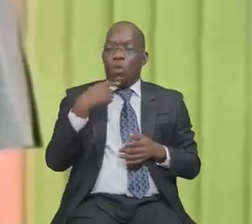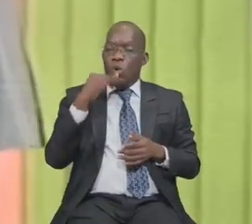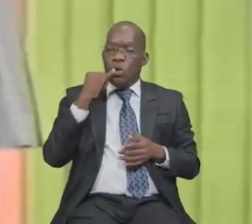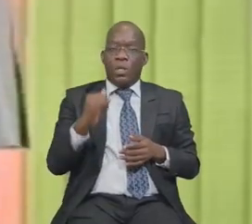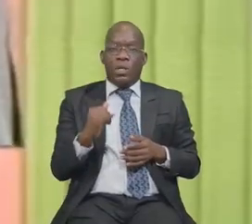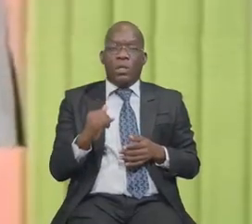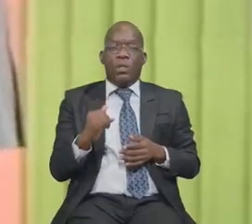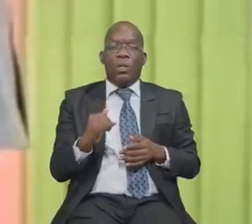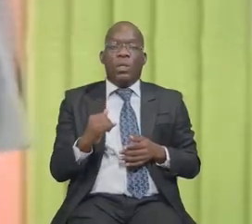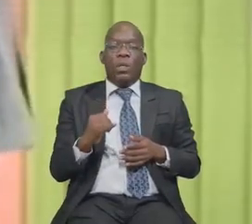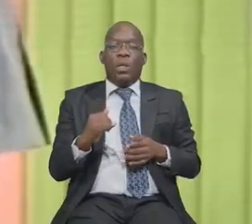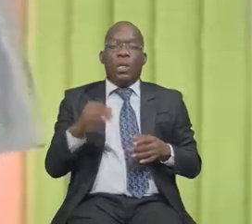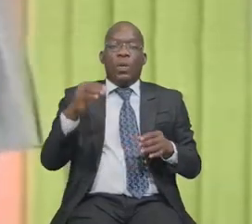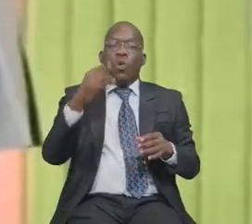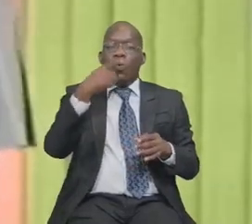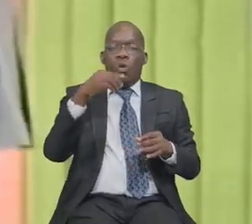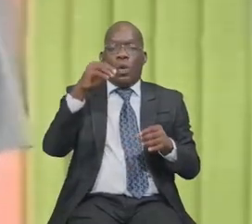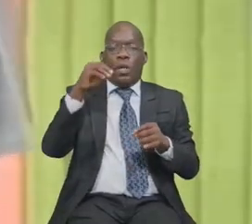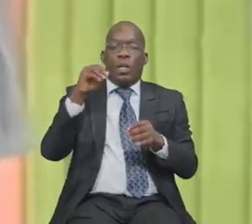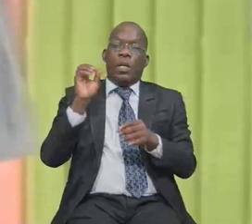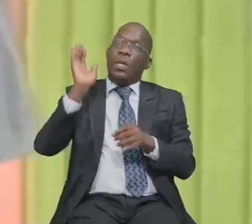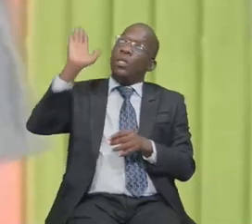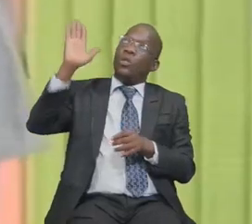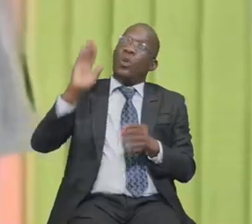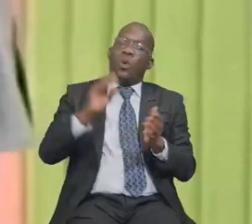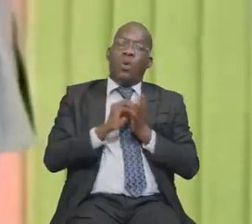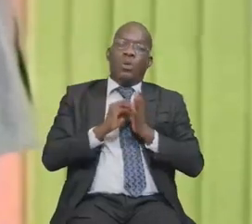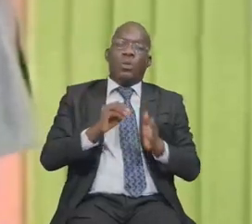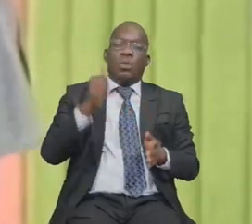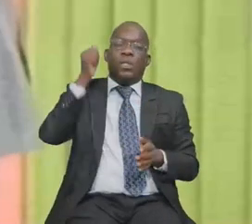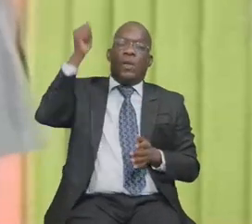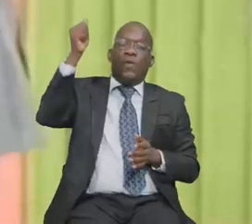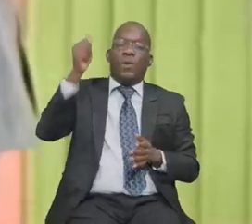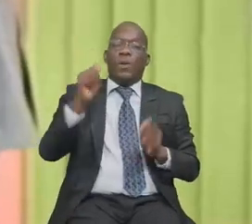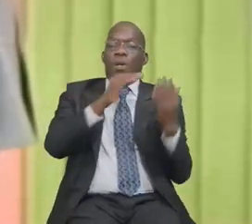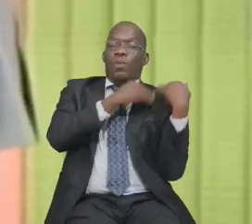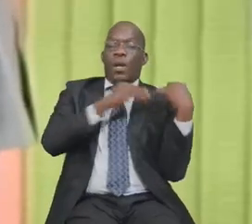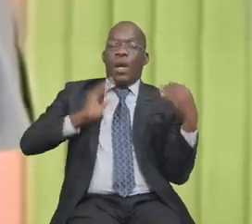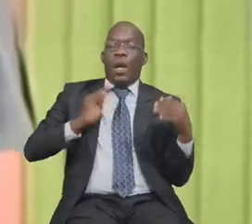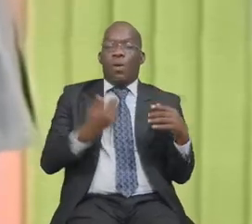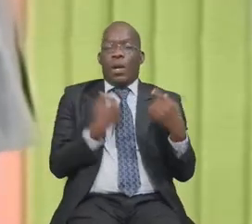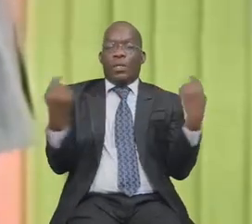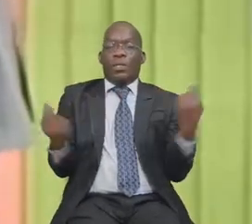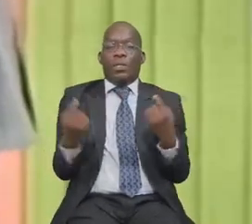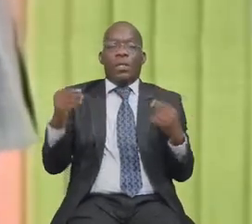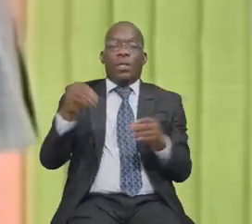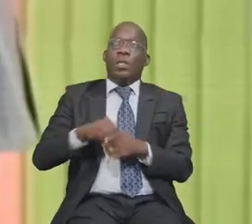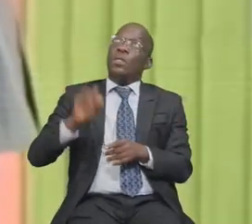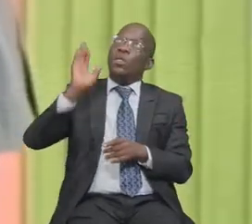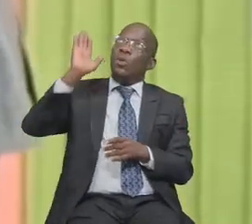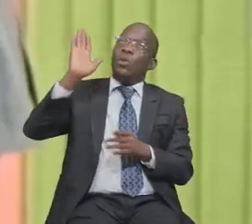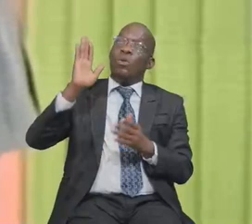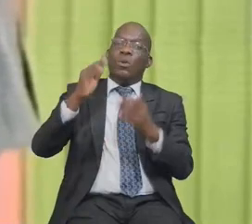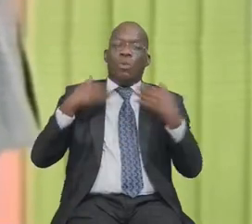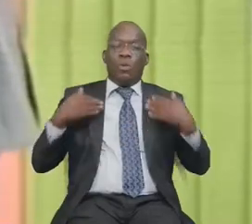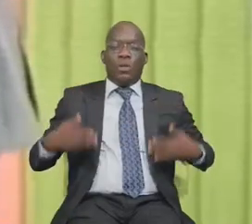lui-même nos péchés en son corps sur le bois, afin